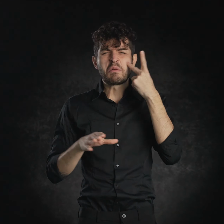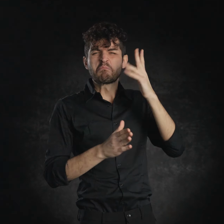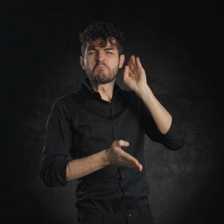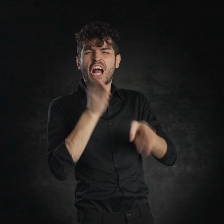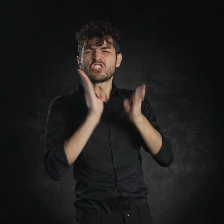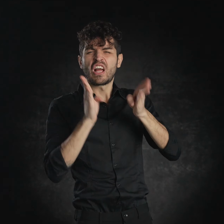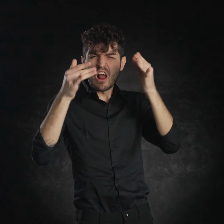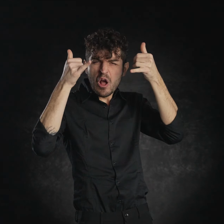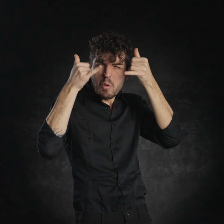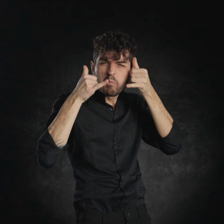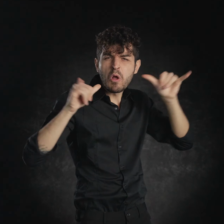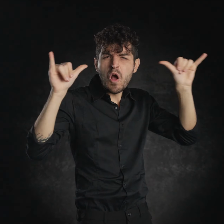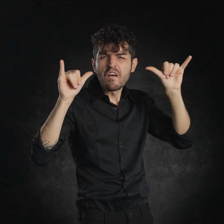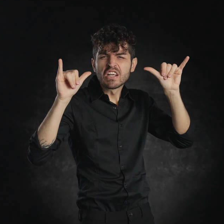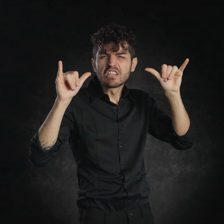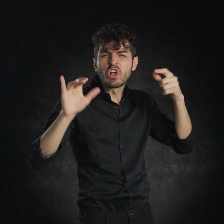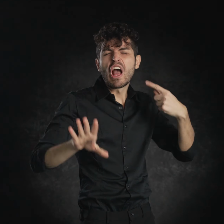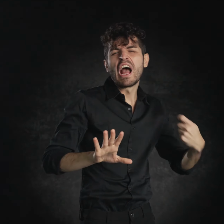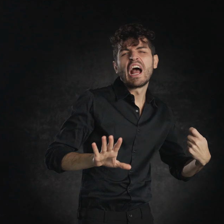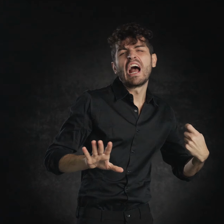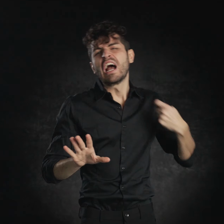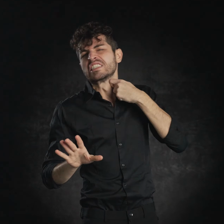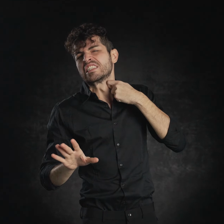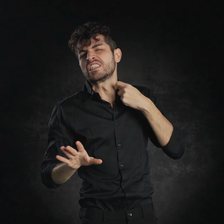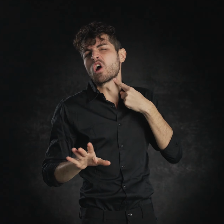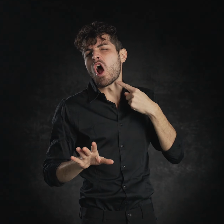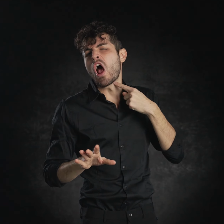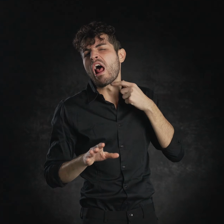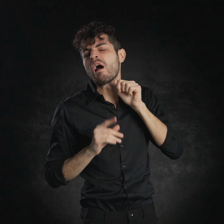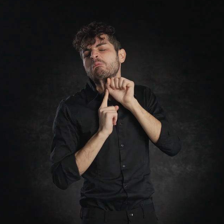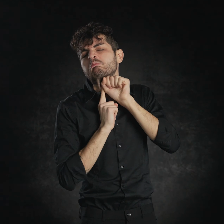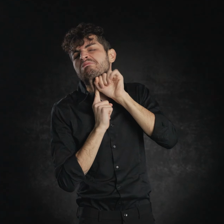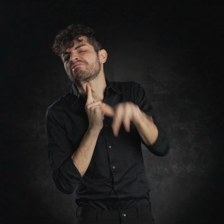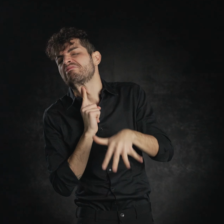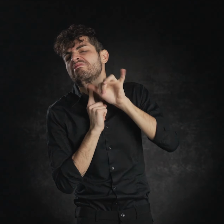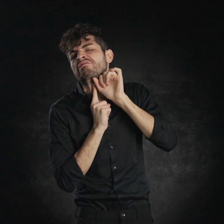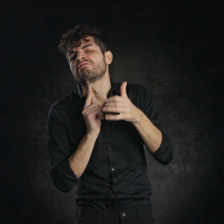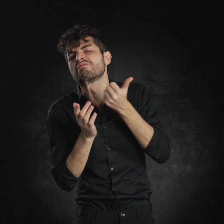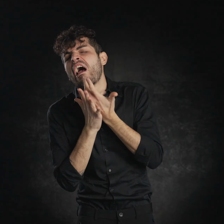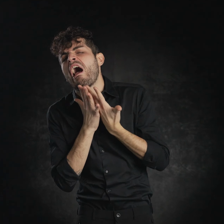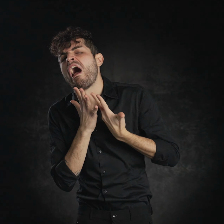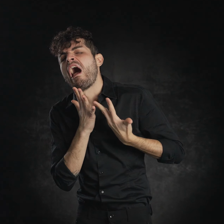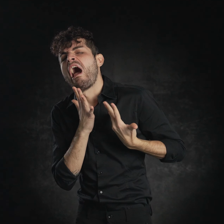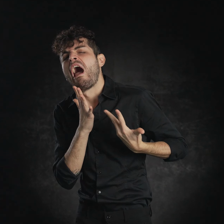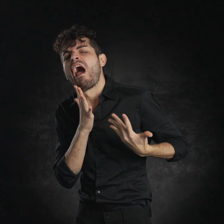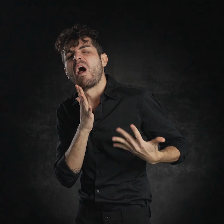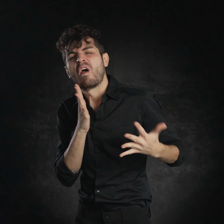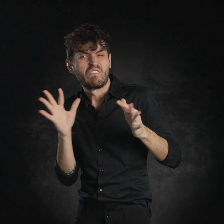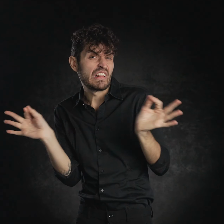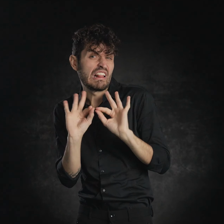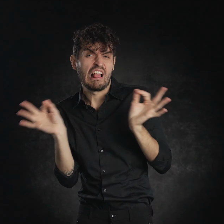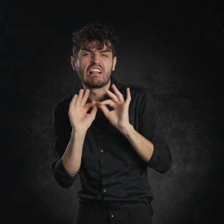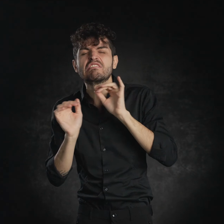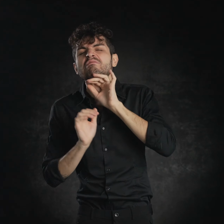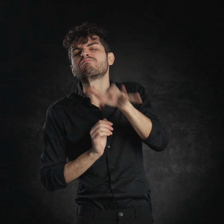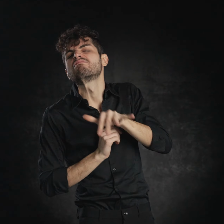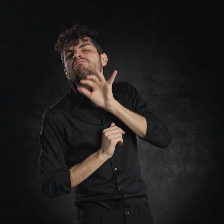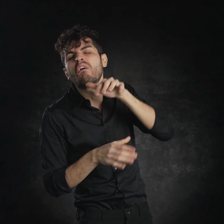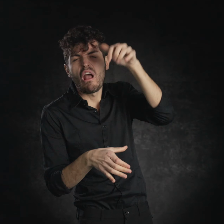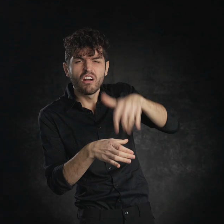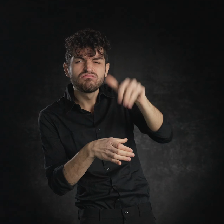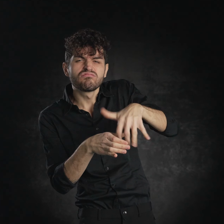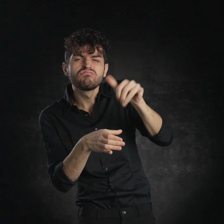macellazione del bovino il coltello che viene piantato nella gola il sangue che fuoriesce viene raccolto una scena quasi molto cruda